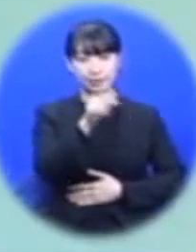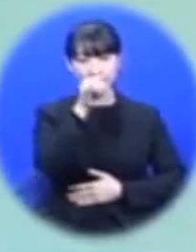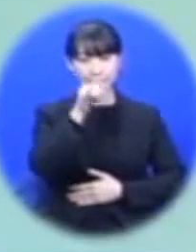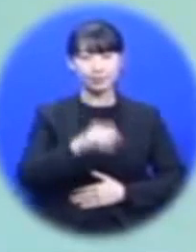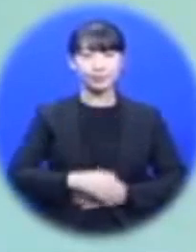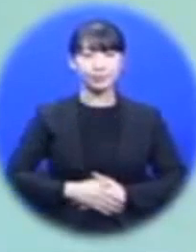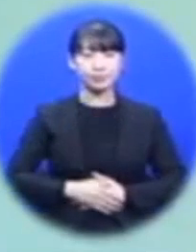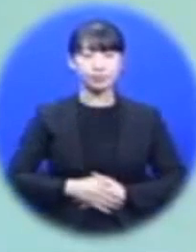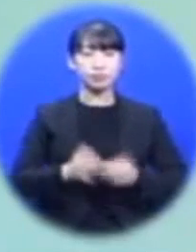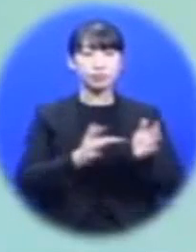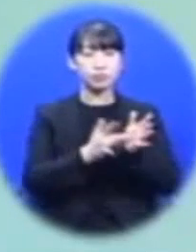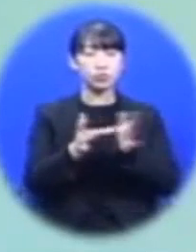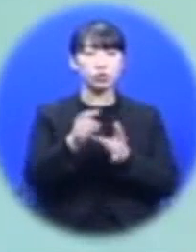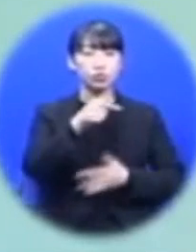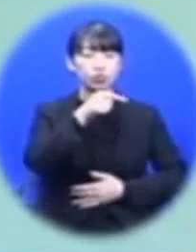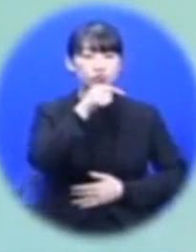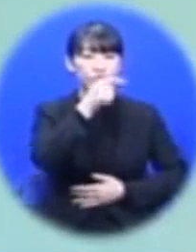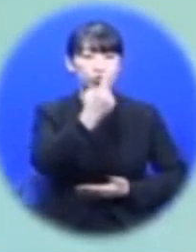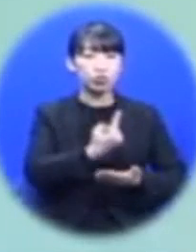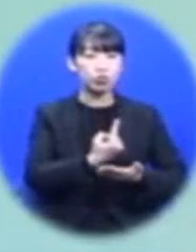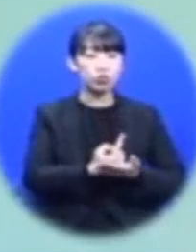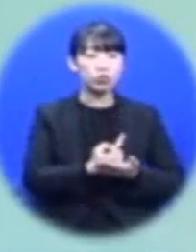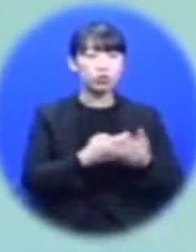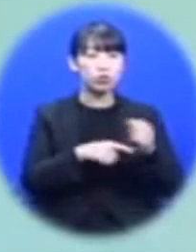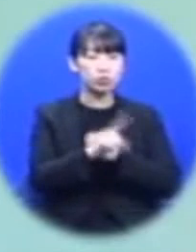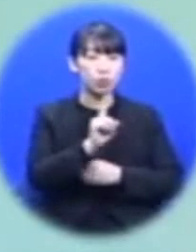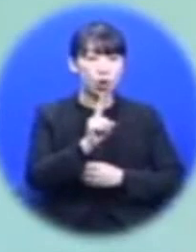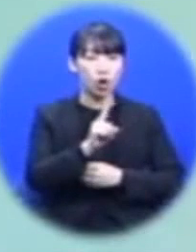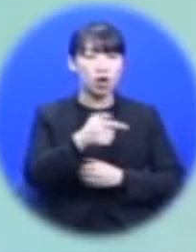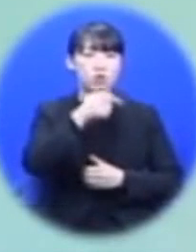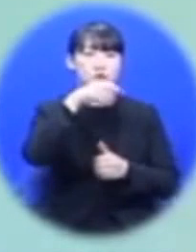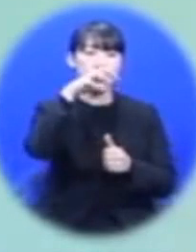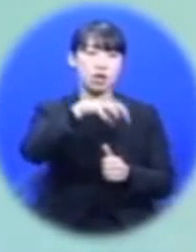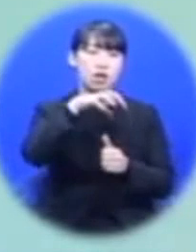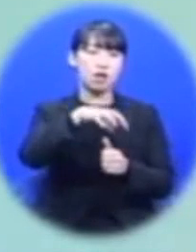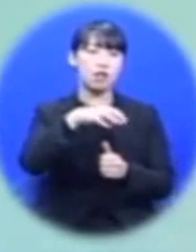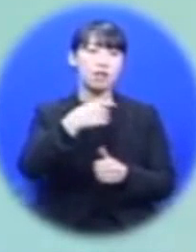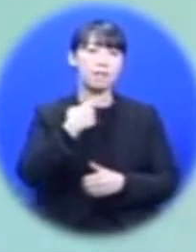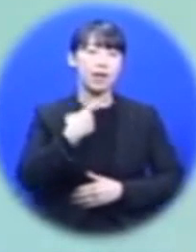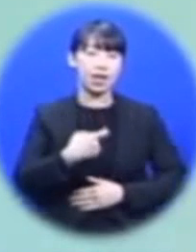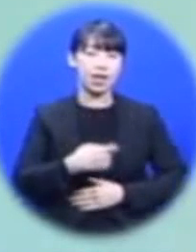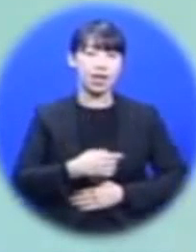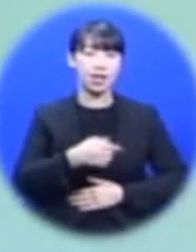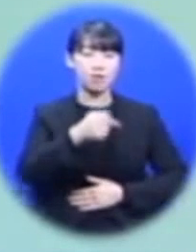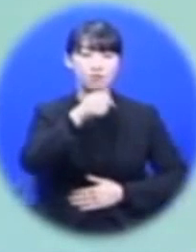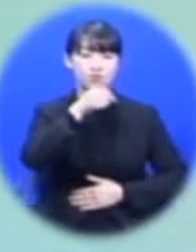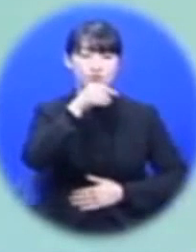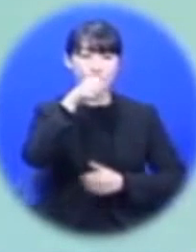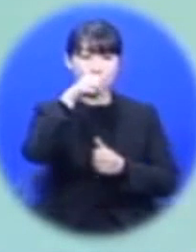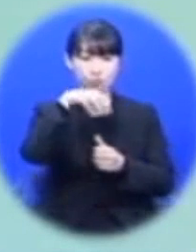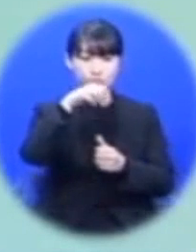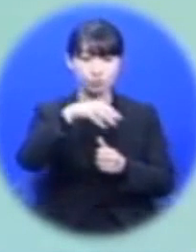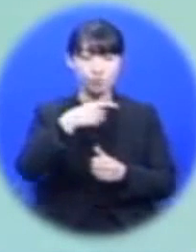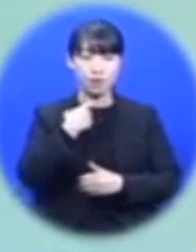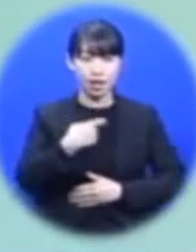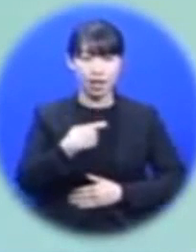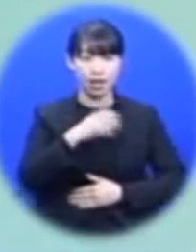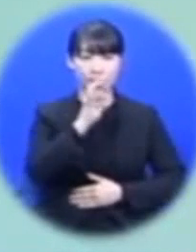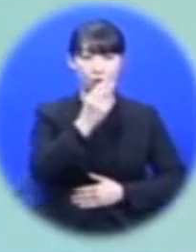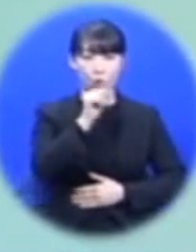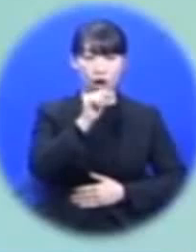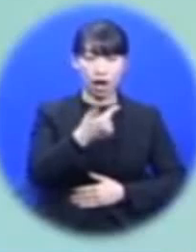오셨다는 말은 예수님이 세례를 받으셨다는 뜻입니다 요한에게 예수님이 세례